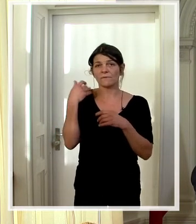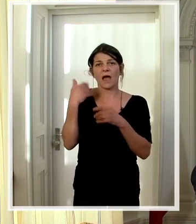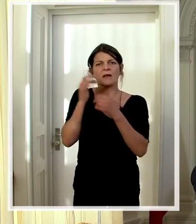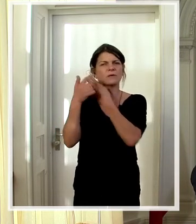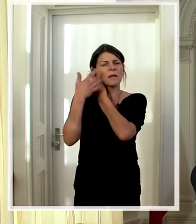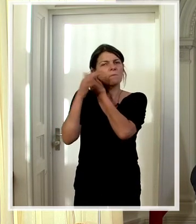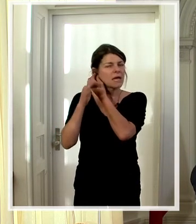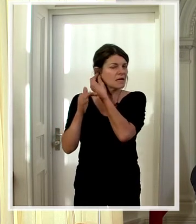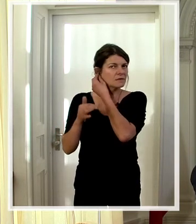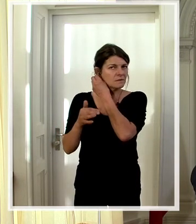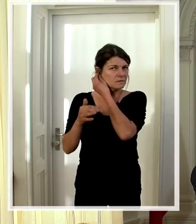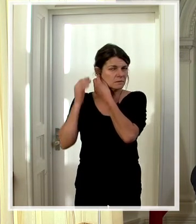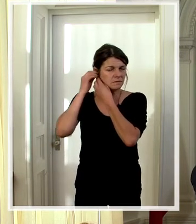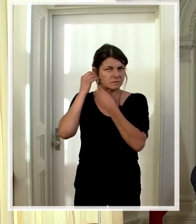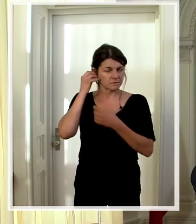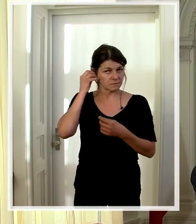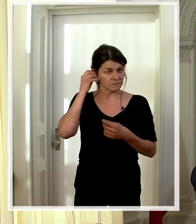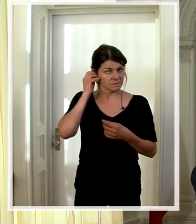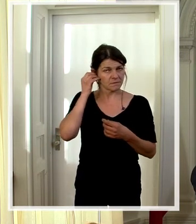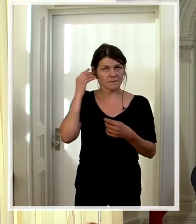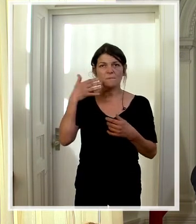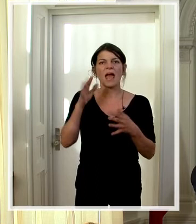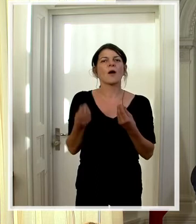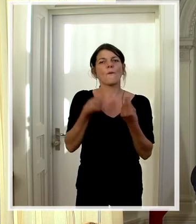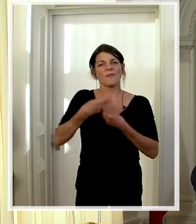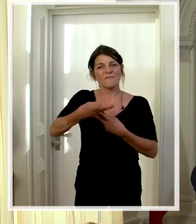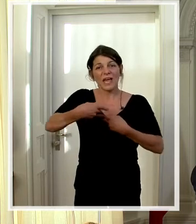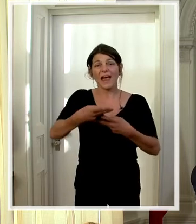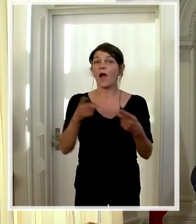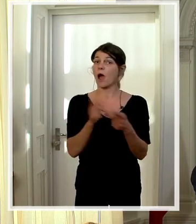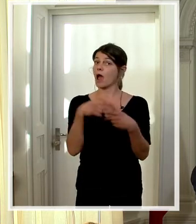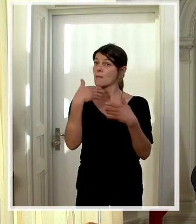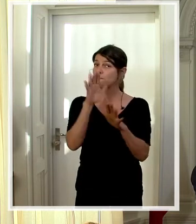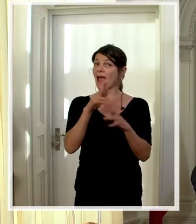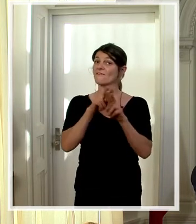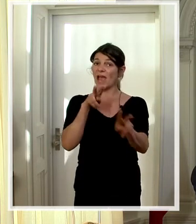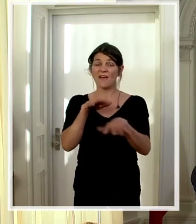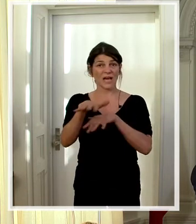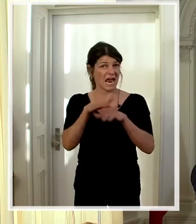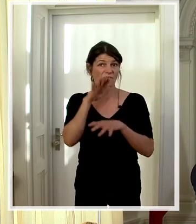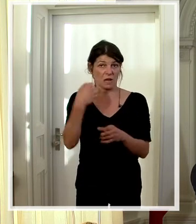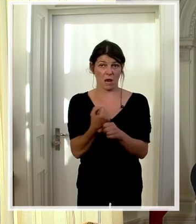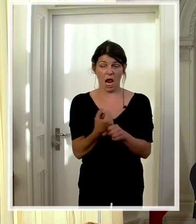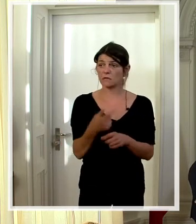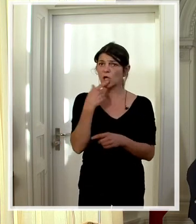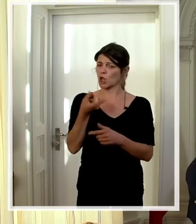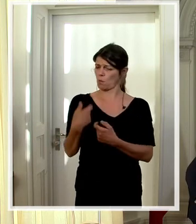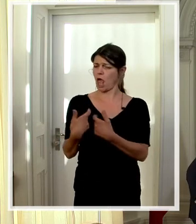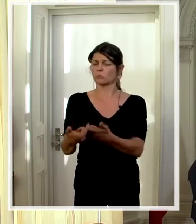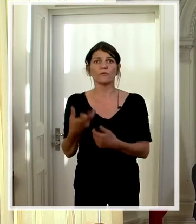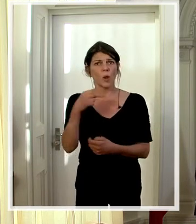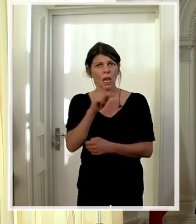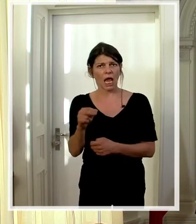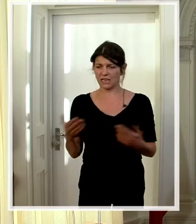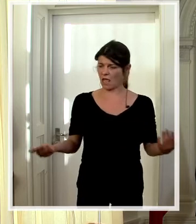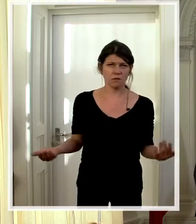und Fernverkehr eigentlich ausbauen. Also der Doppelspurausbau unterhalb von Nendler, es gibt ja nur von Nendler abwärts eine Doppelspur und